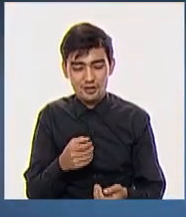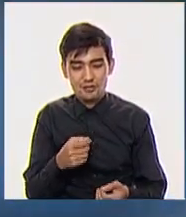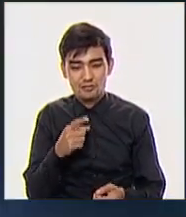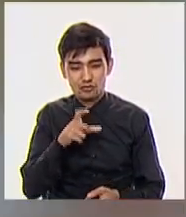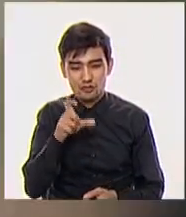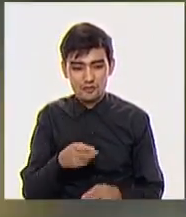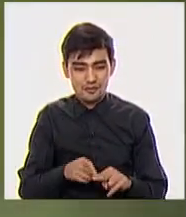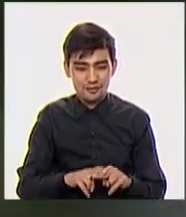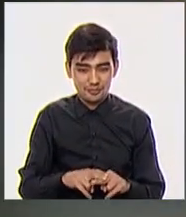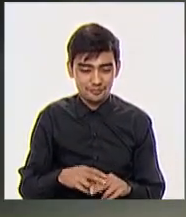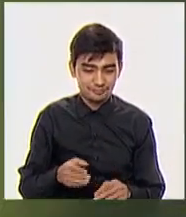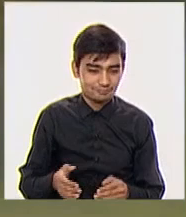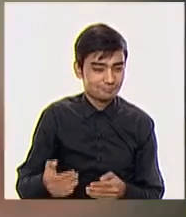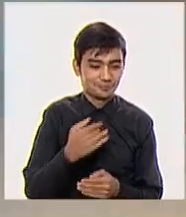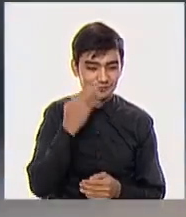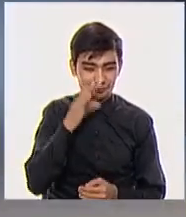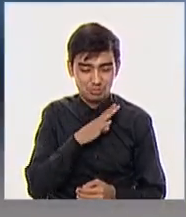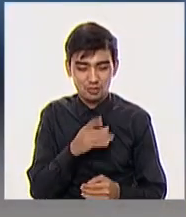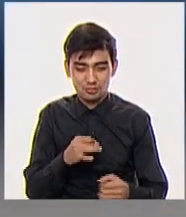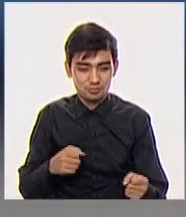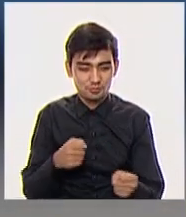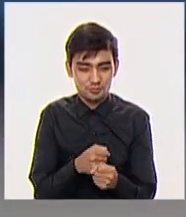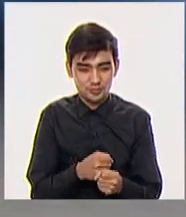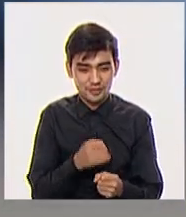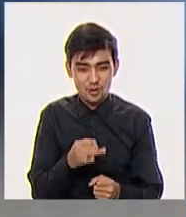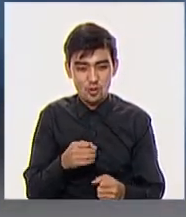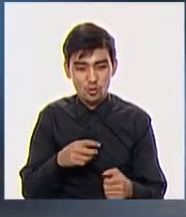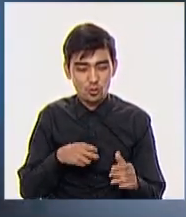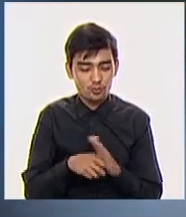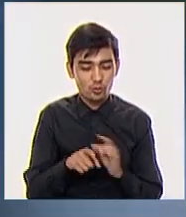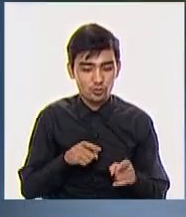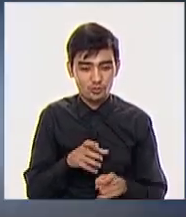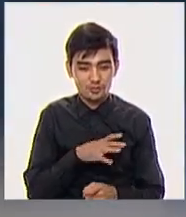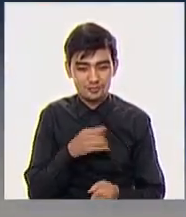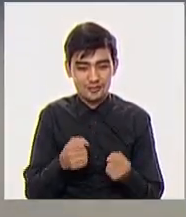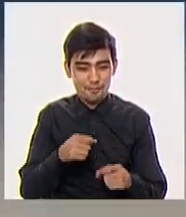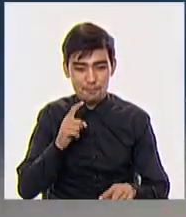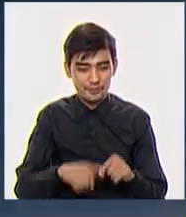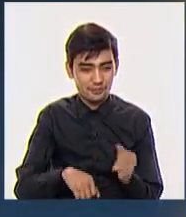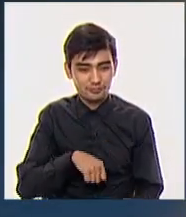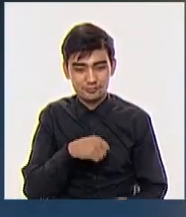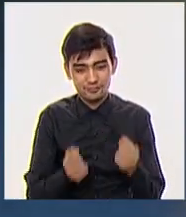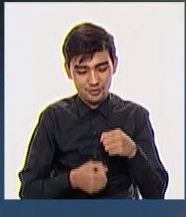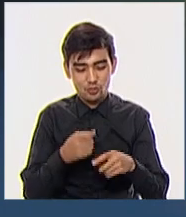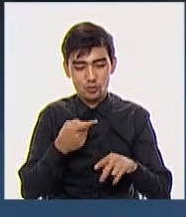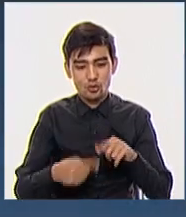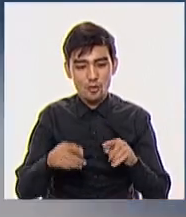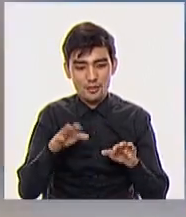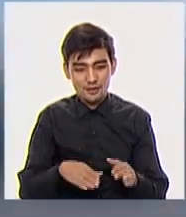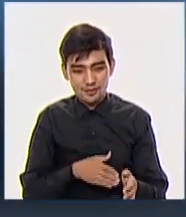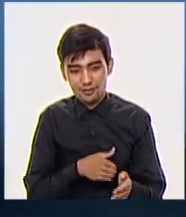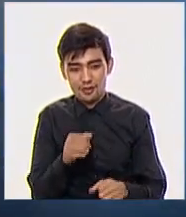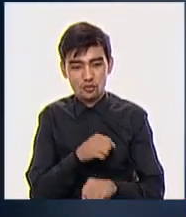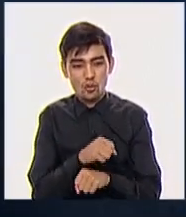жүргізушісі маневр жасамастан солға бұрылыпты. Онымен соқтығысудан қашқан полк қызметкері рөлді дереу жол жиегінде тұрған көлік жүру бекетіне қарай